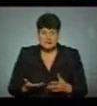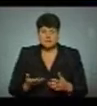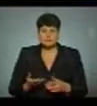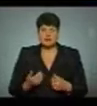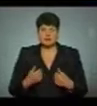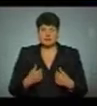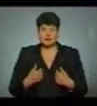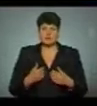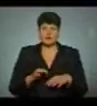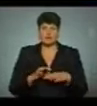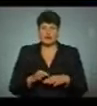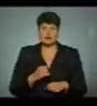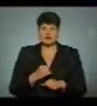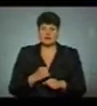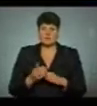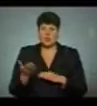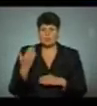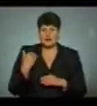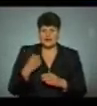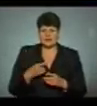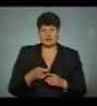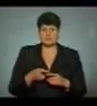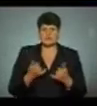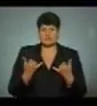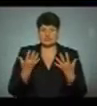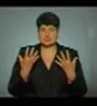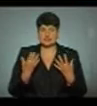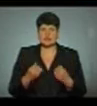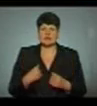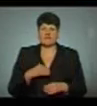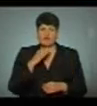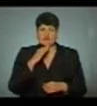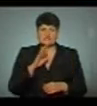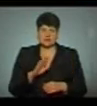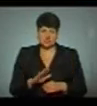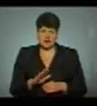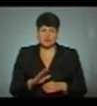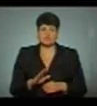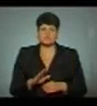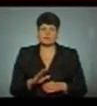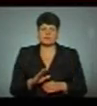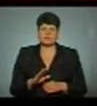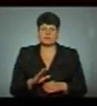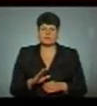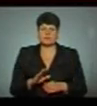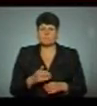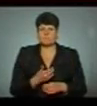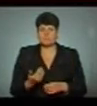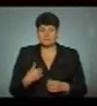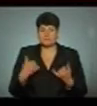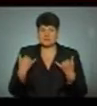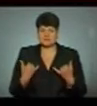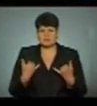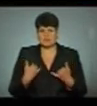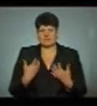ну, скажімо так, провели десь попередні такі ці. На сьогоднішній день нам поки що вистачає. Звичайно, що ми зараз, як я вже